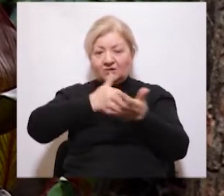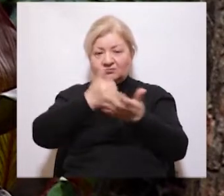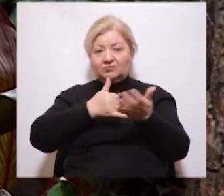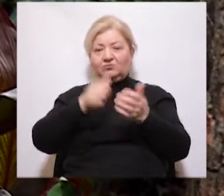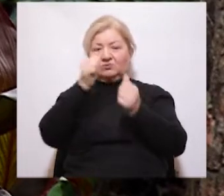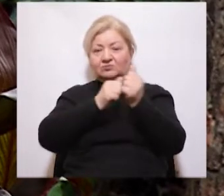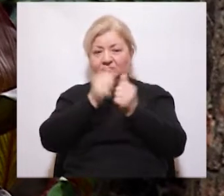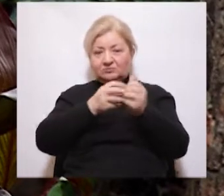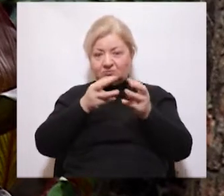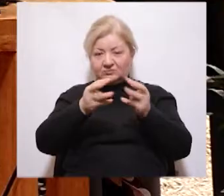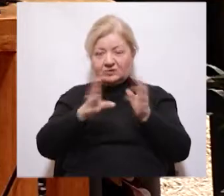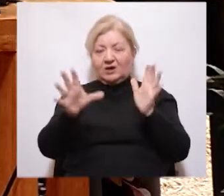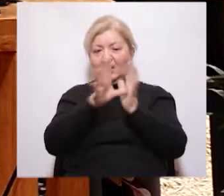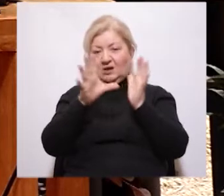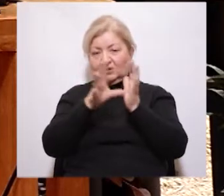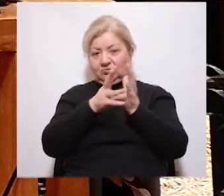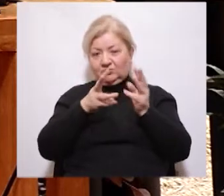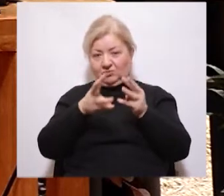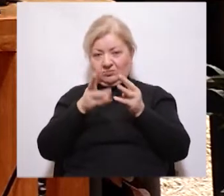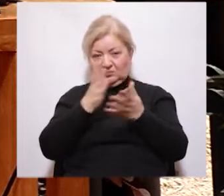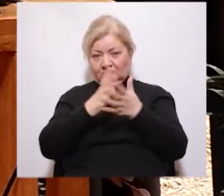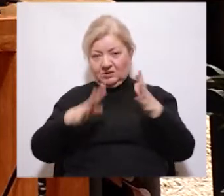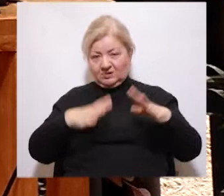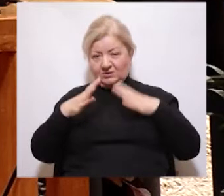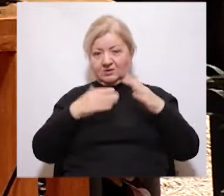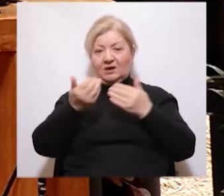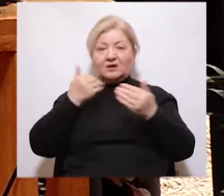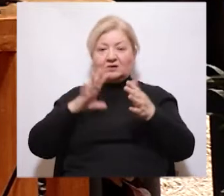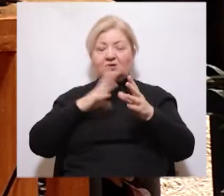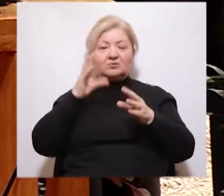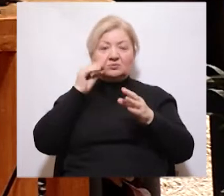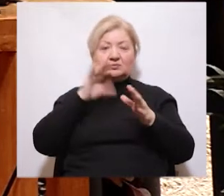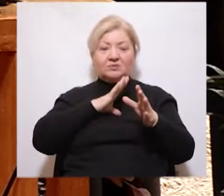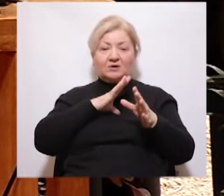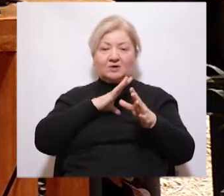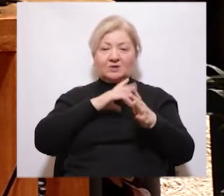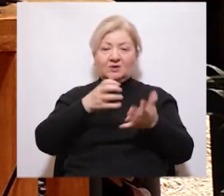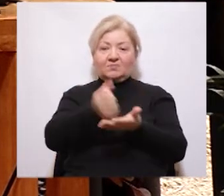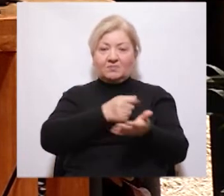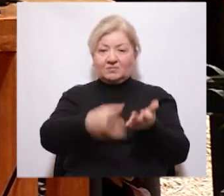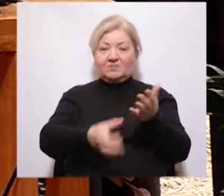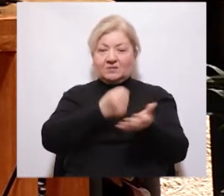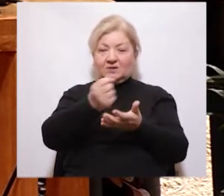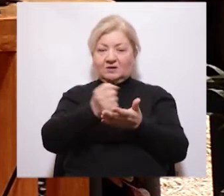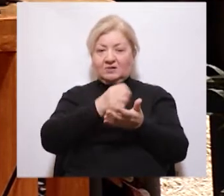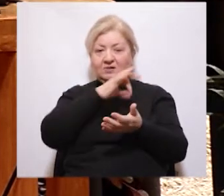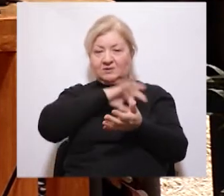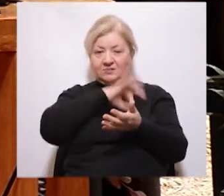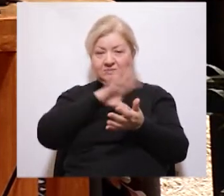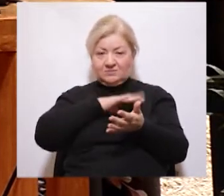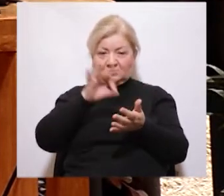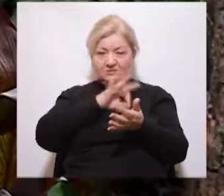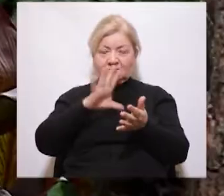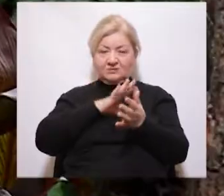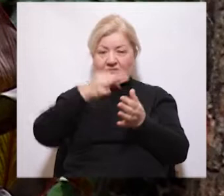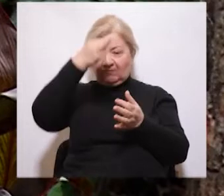ნავთობის მრეწველობით, ნახშირით და ელექტროენერგეტიკით. წინაგაკვეთილზე, როდესაც ჩვენ მინერალურ რესურსებზე ვსაუბრობდით, ეს იყო დასაწყისში სასწავლო